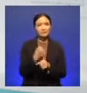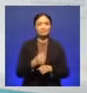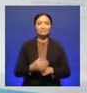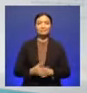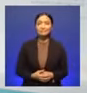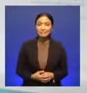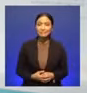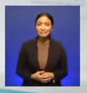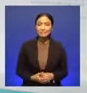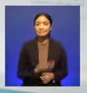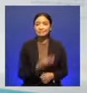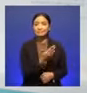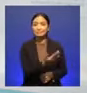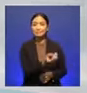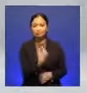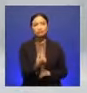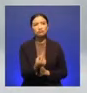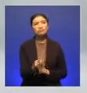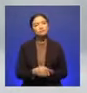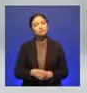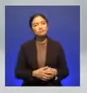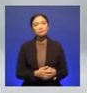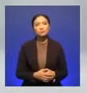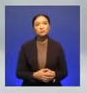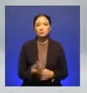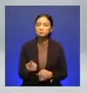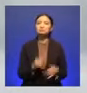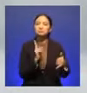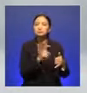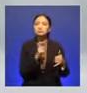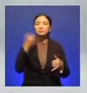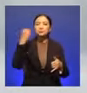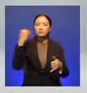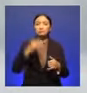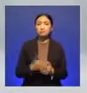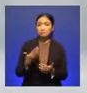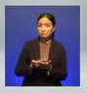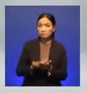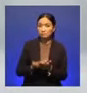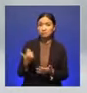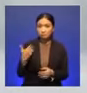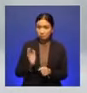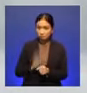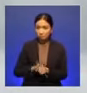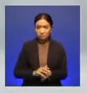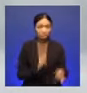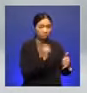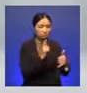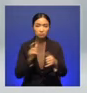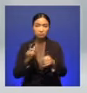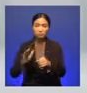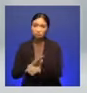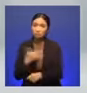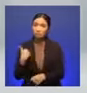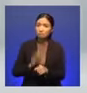อกเหนือจากที่คุณนิติรัตน์ต้องเจอคำถามลักษณะนี้บ่อยๆนะคะว่าเรามีเงินพอหรอที่จะจ่ายกับทุกคนอีกคำถาม